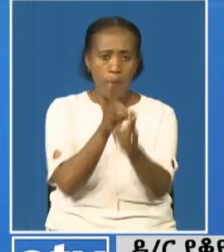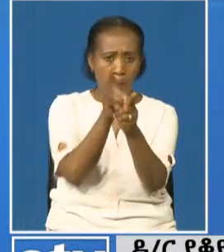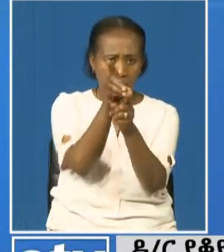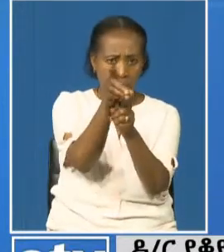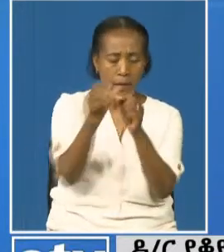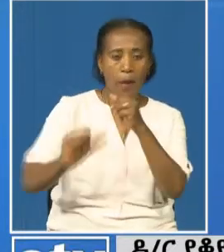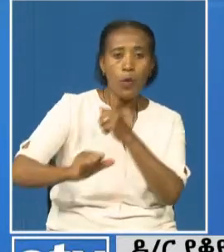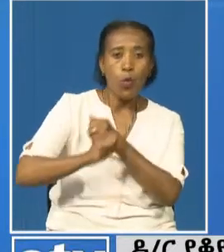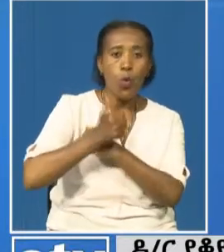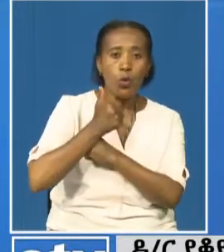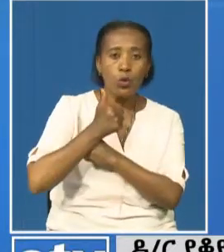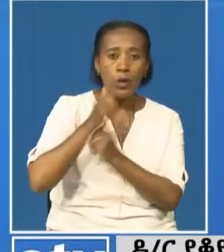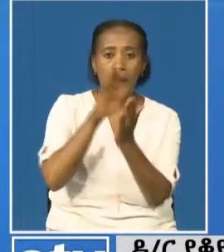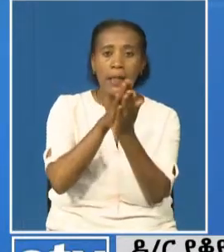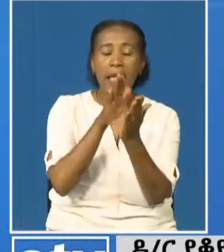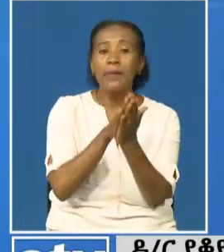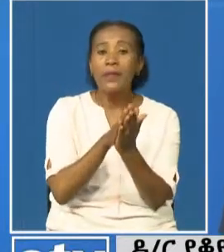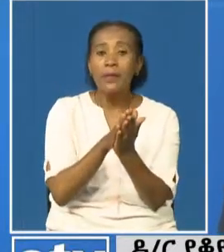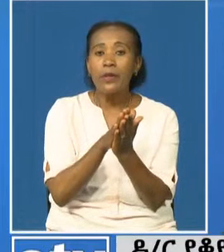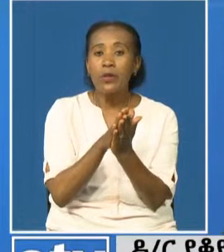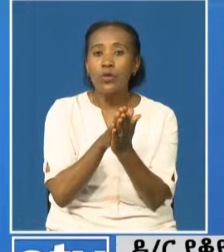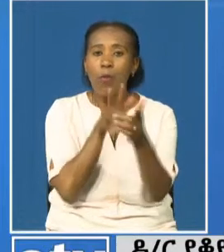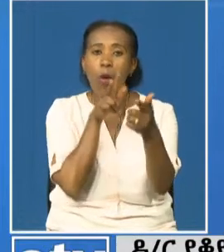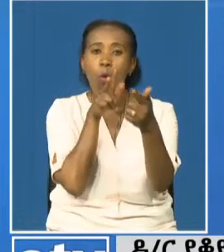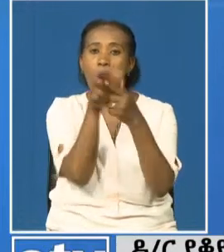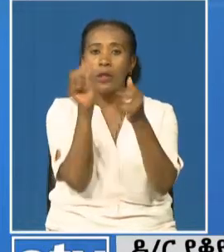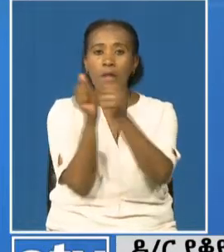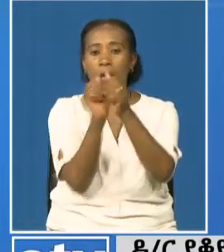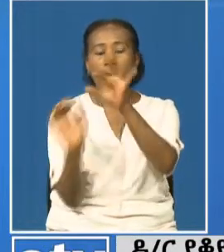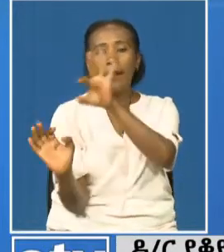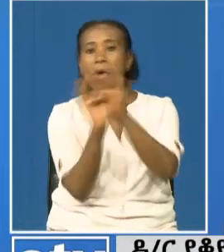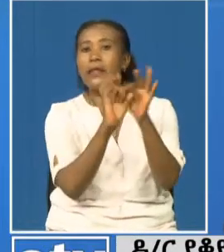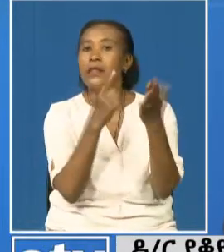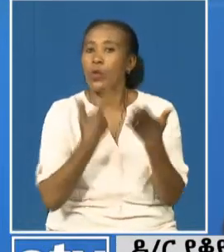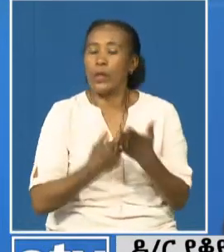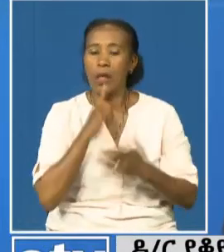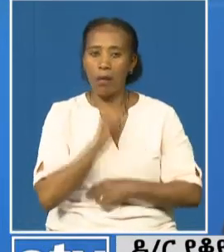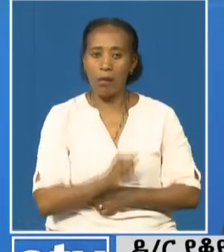በቀጥታ የሚጎዱት ከትምህርት ቤት መቋረጥ ጋር የተያያዘ ነው። ይሄ